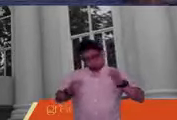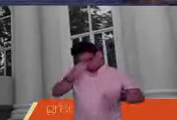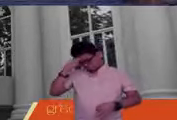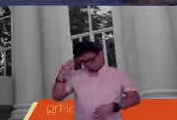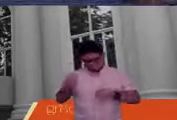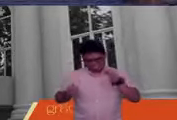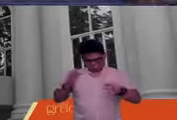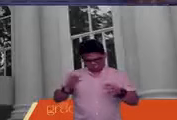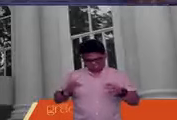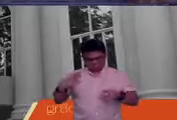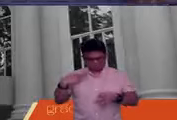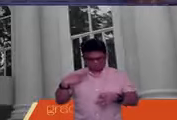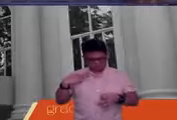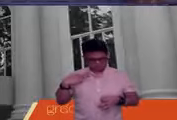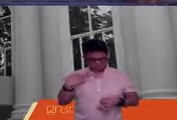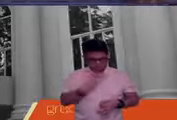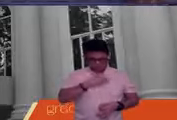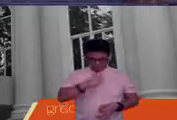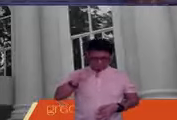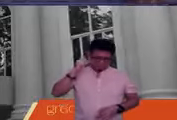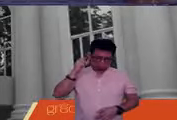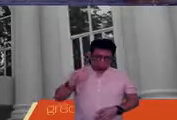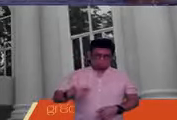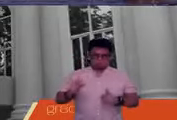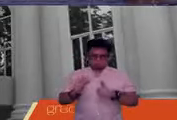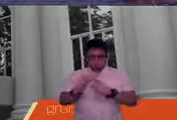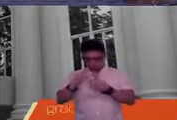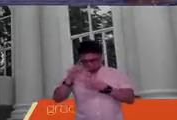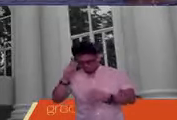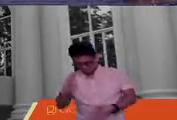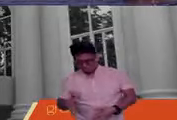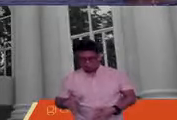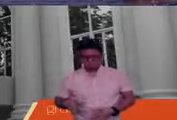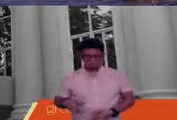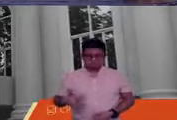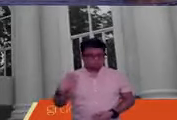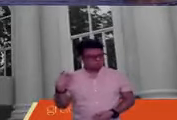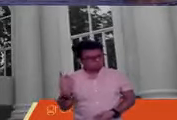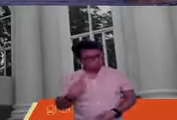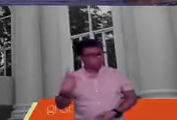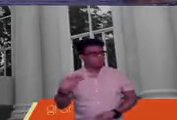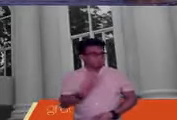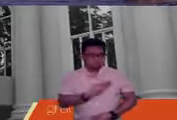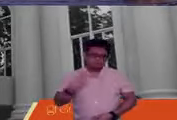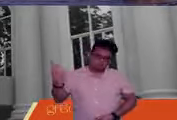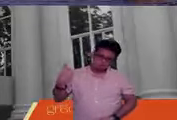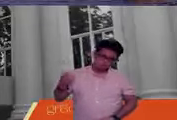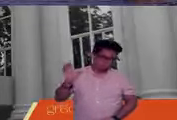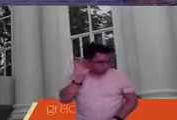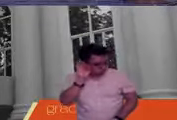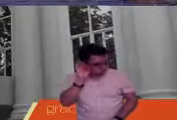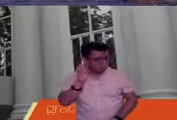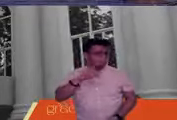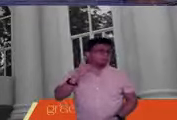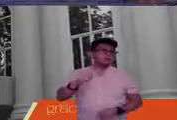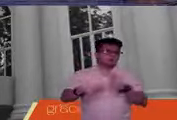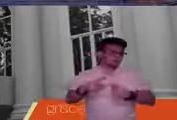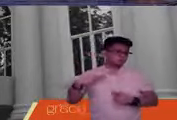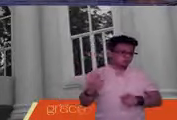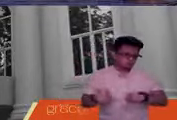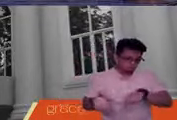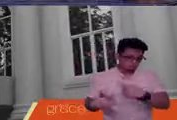di takasabot sa pulong sa Diyos, sige lang tagpaminaw, paminaw, paminaw, unya paggawas nimo, maulang gihapon